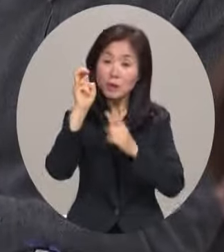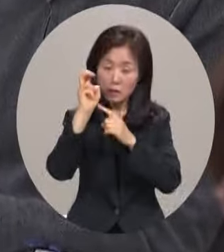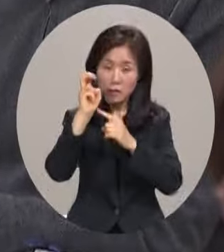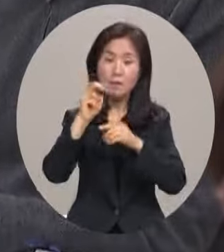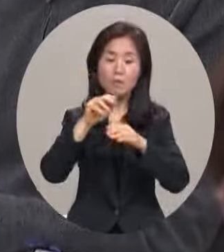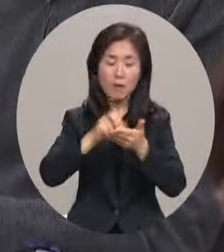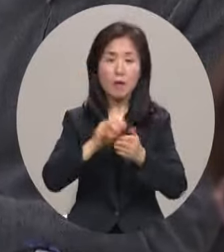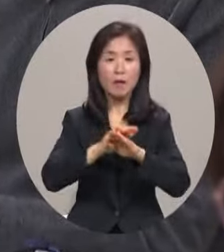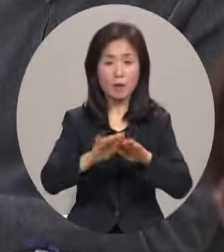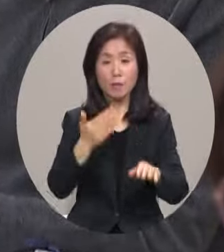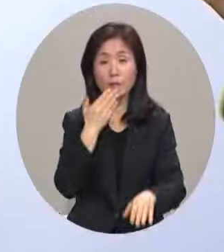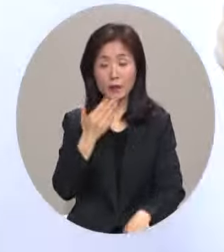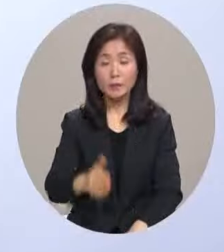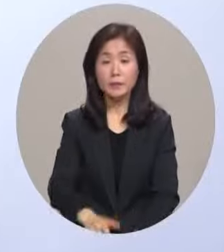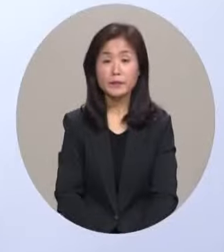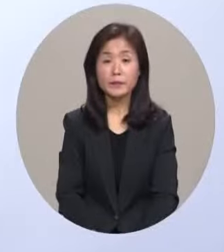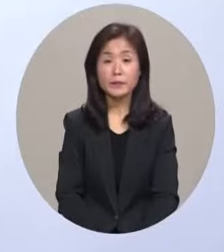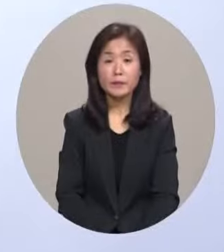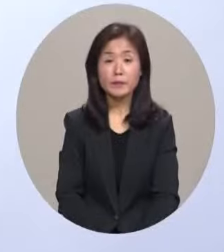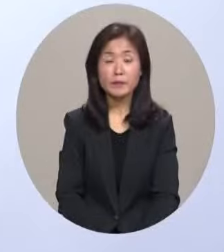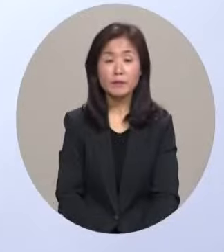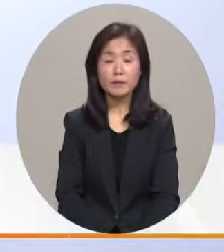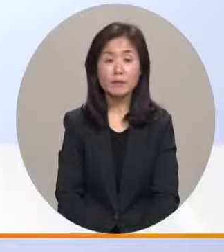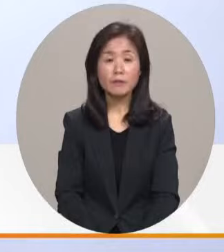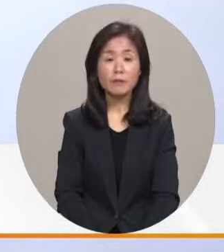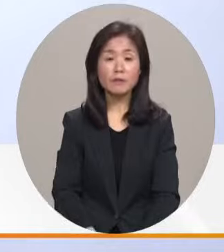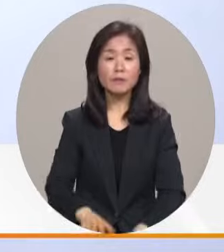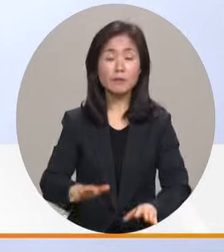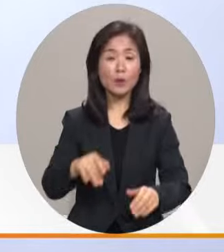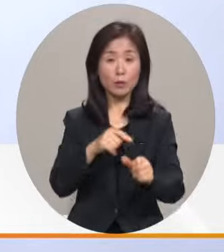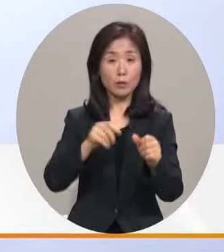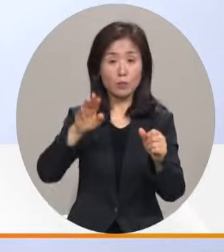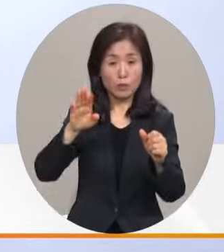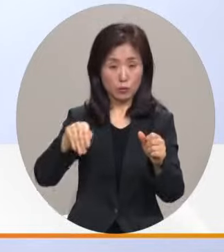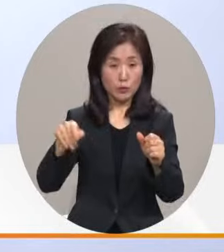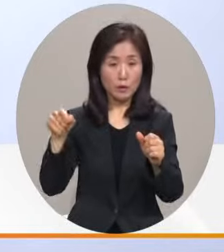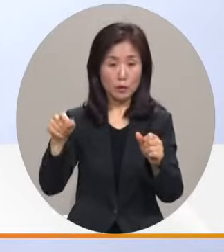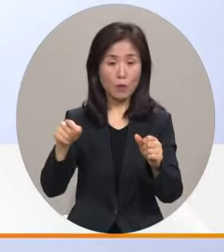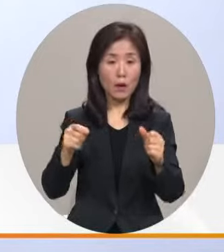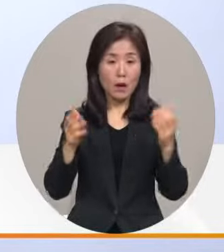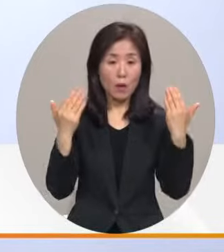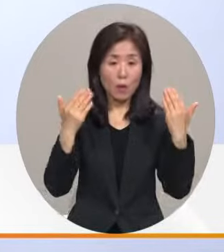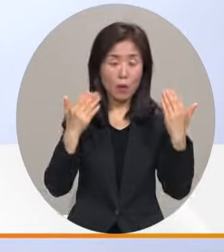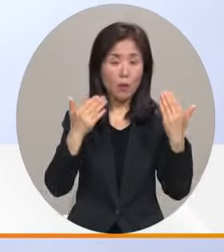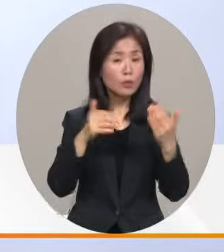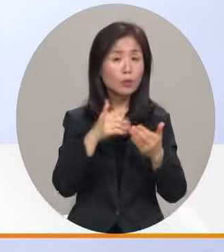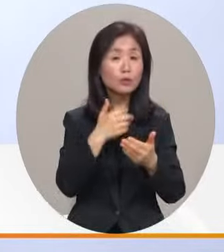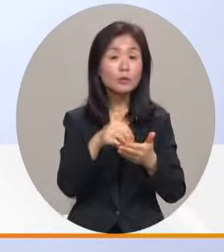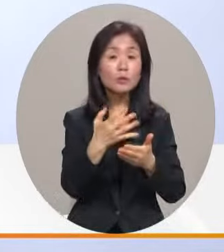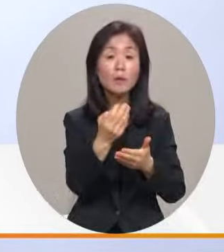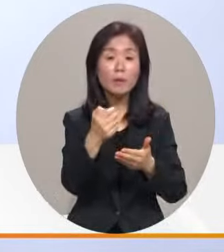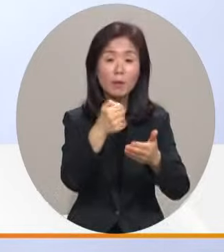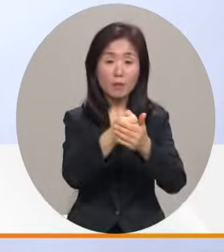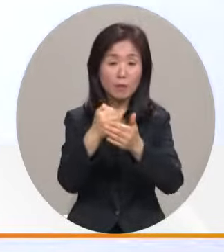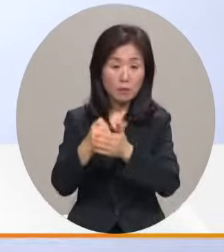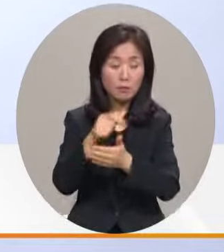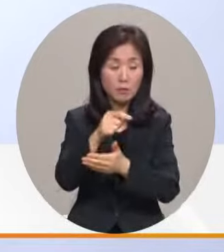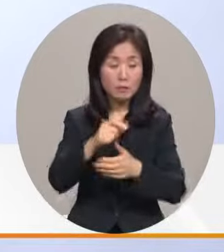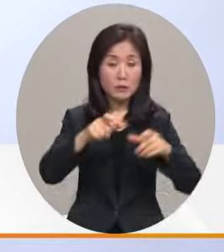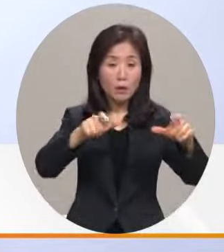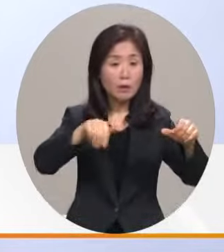수 있을 거란 겁니다. 저희가 그 교육부하고 학교별 배정에 있어서는 지역의